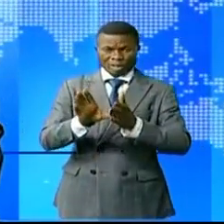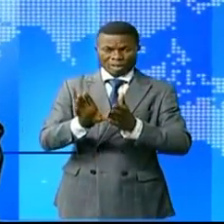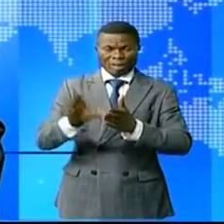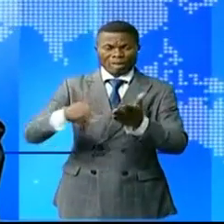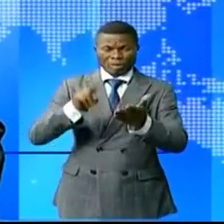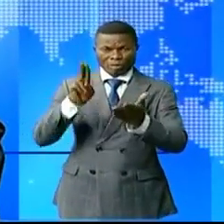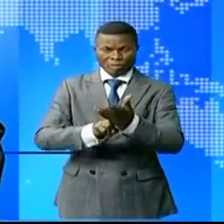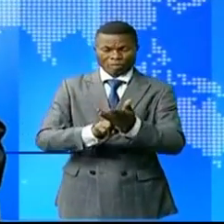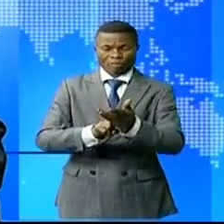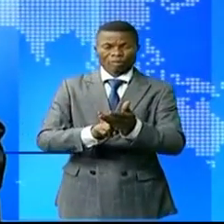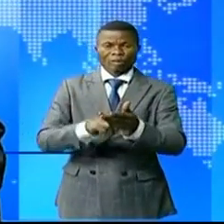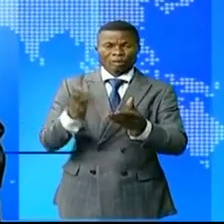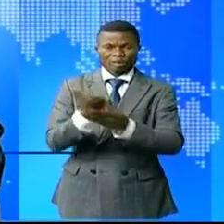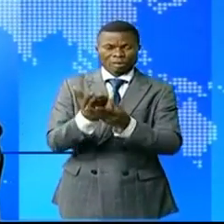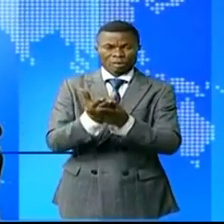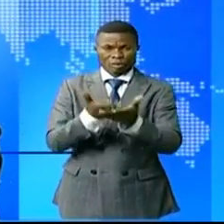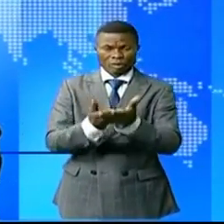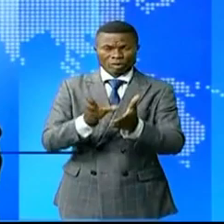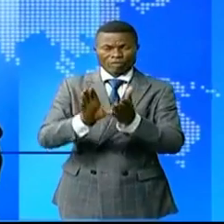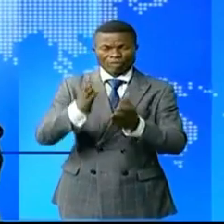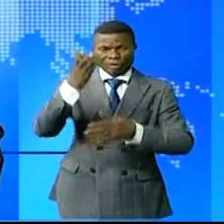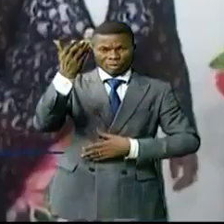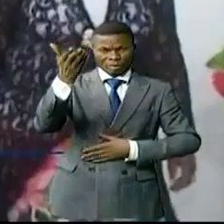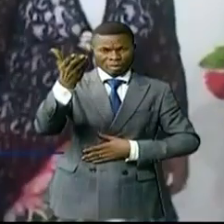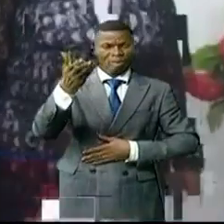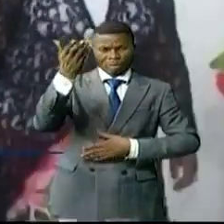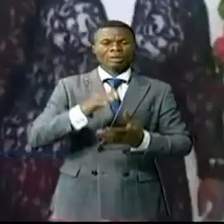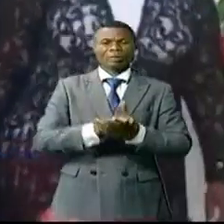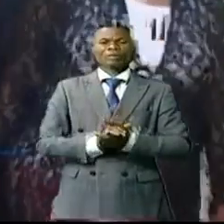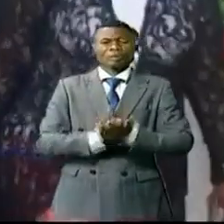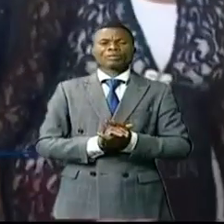signature de ce contrat. Serge Merlemata.